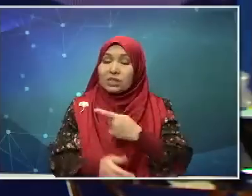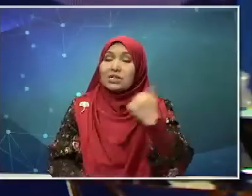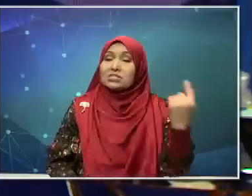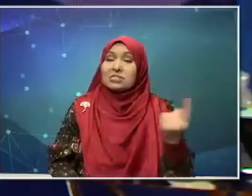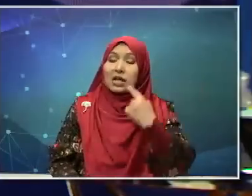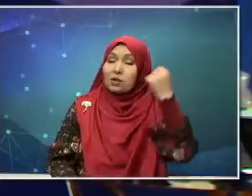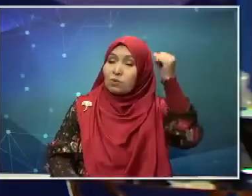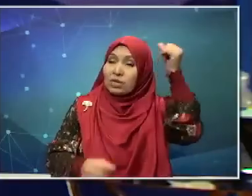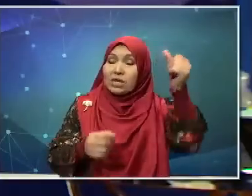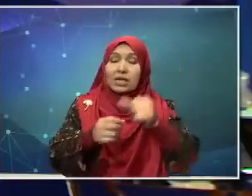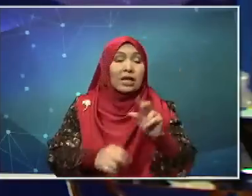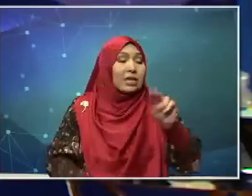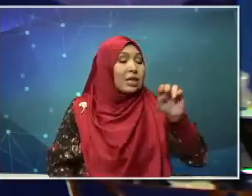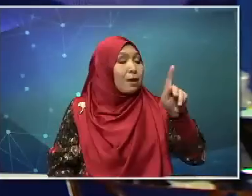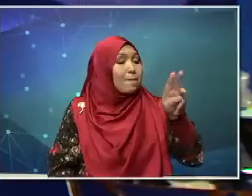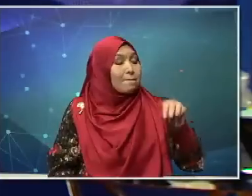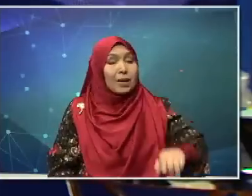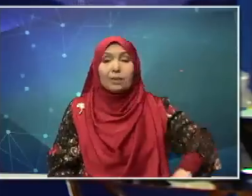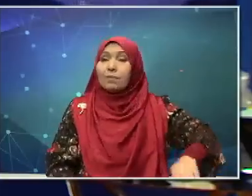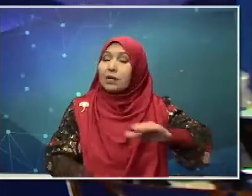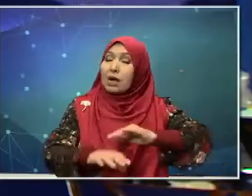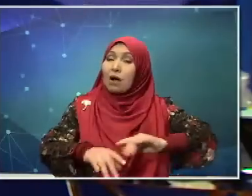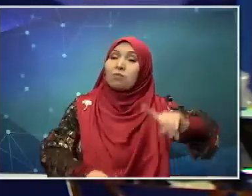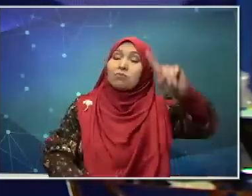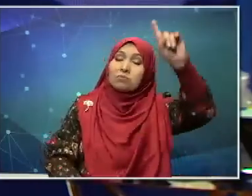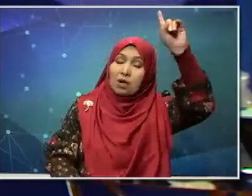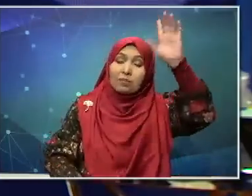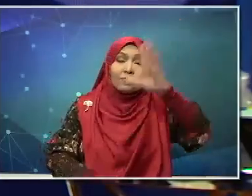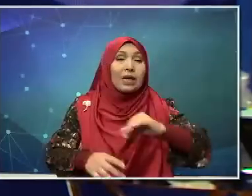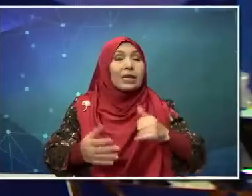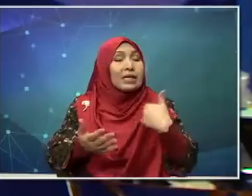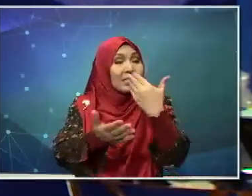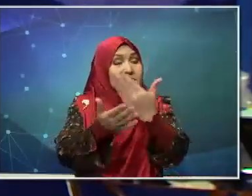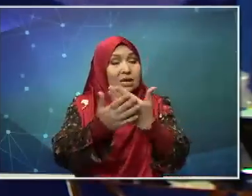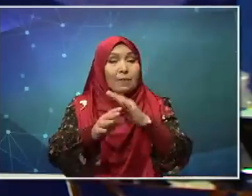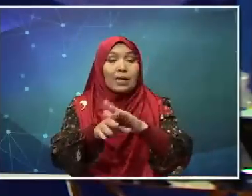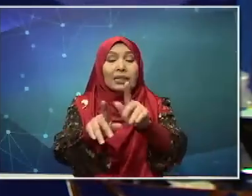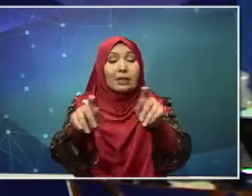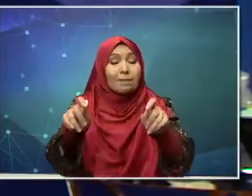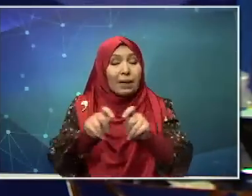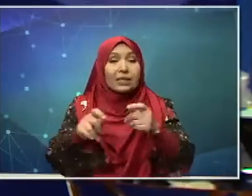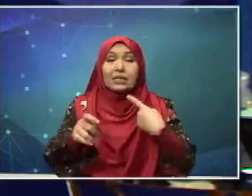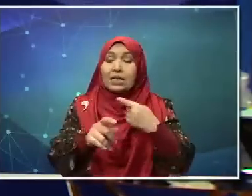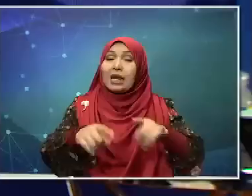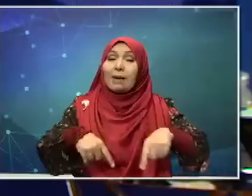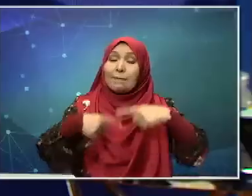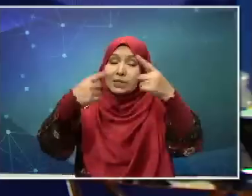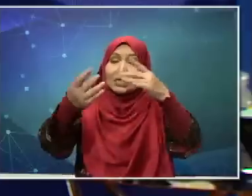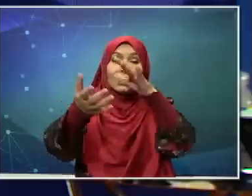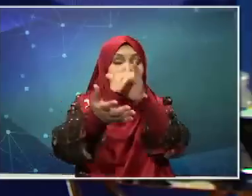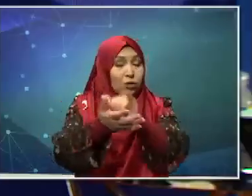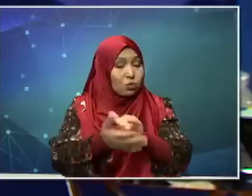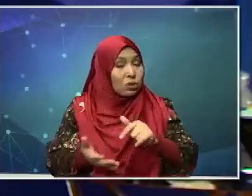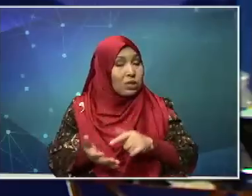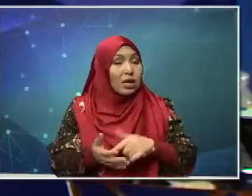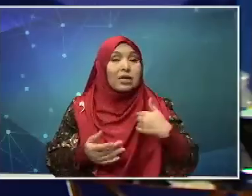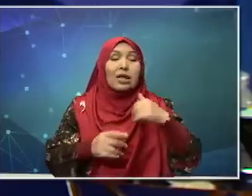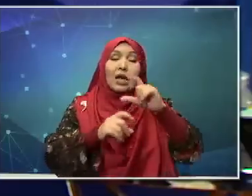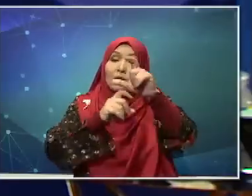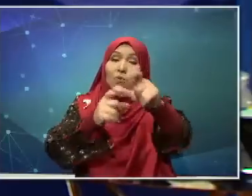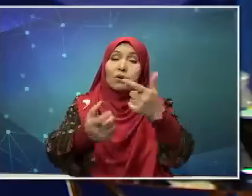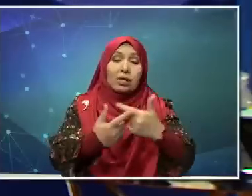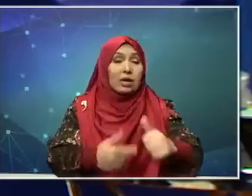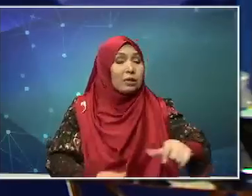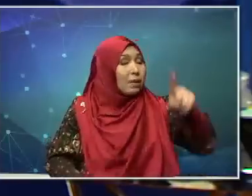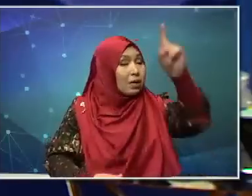ingat nikmat Tuhan itu nikmat daripada Tuhan dan APBD ke sampai ke destinasi itu maksudnya ini adalah anugerah dapat